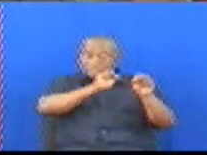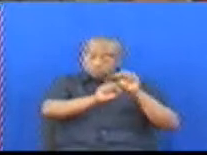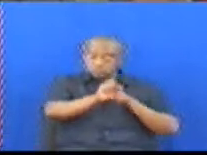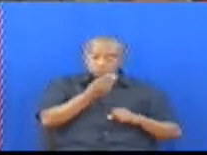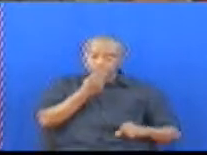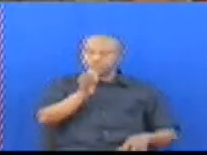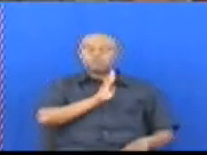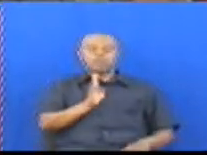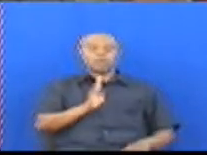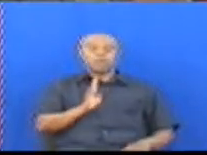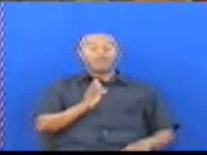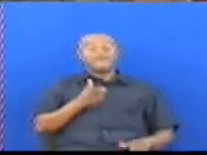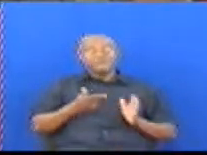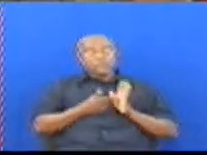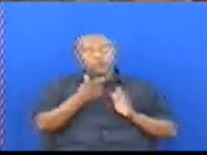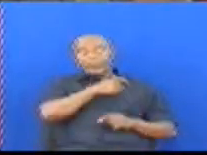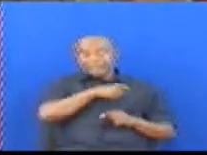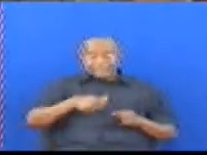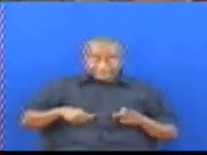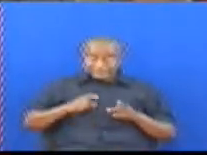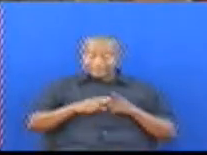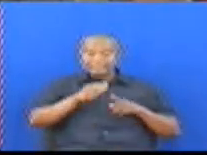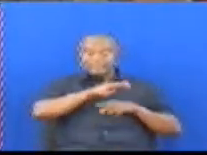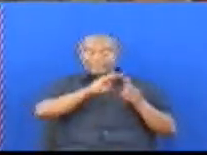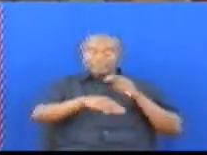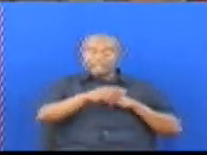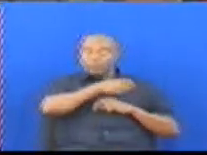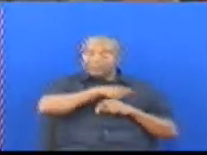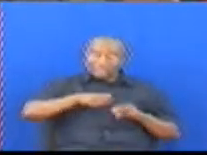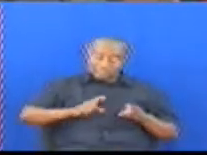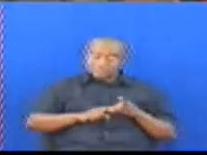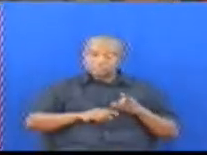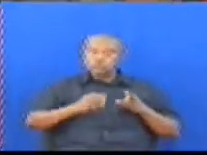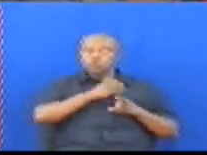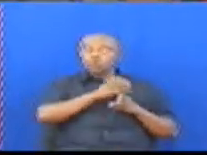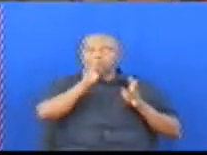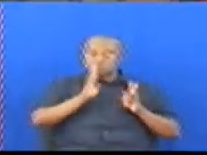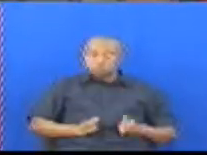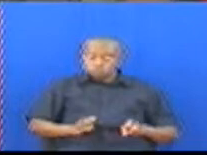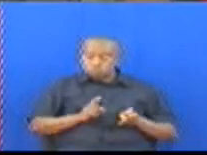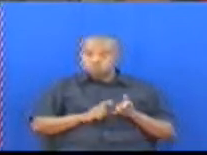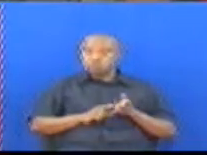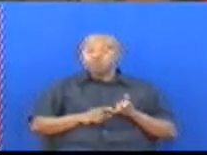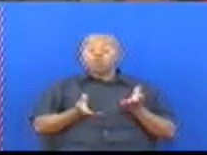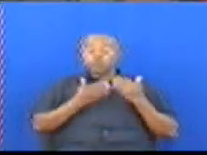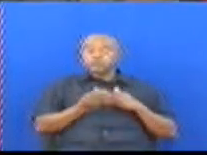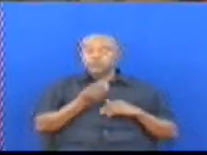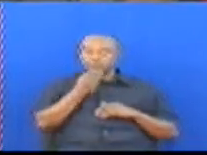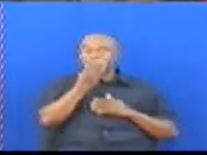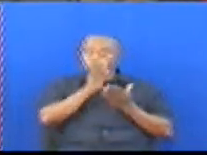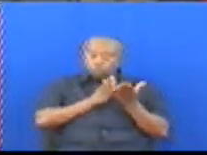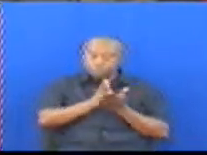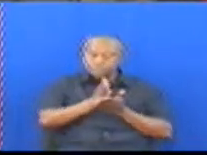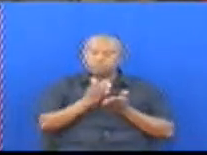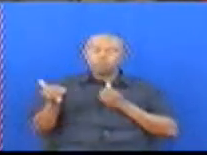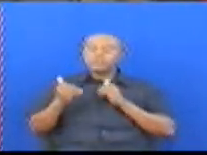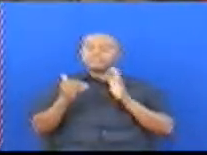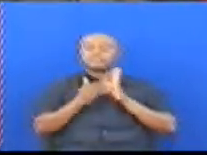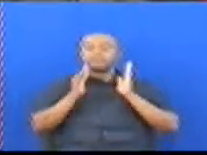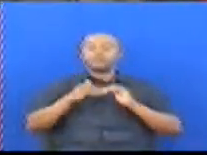hawatashtakiwa, watashtakiwa, lakini kupitia kwa mwanasheria mkuu wa serikali. Sasa